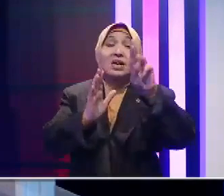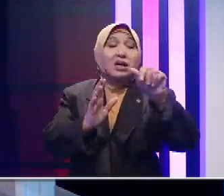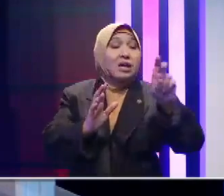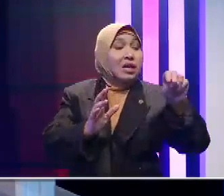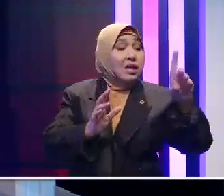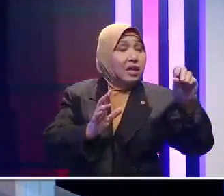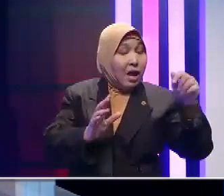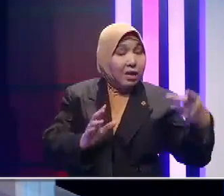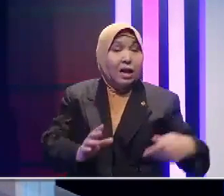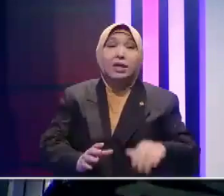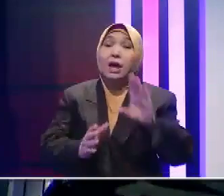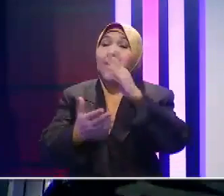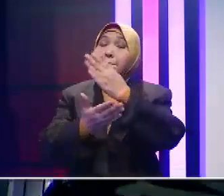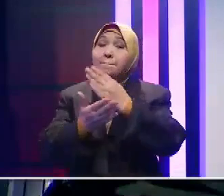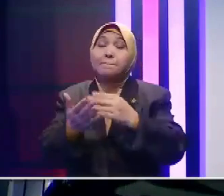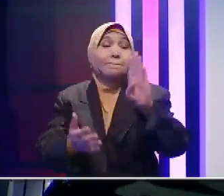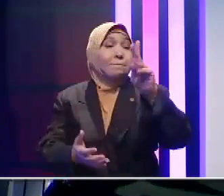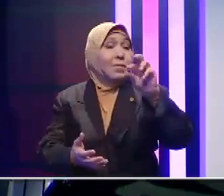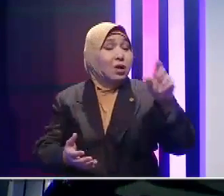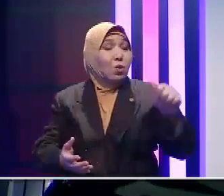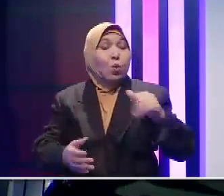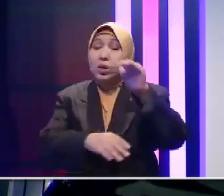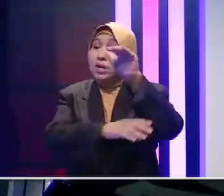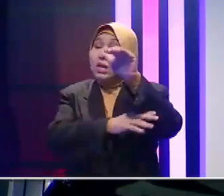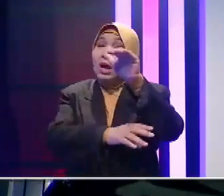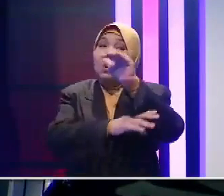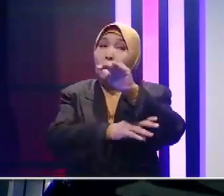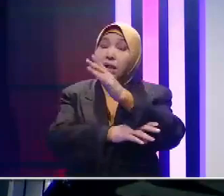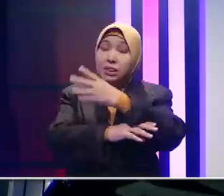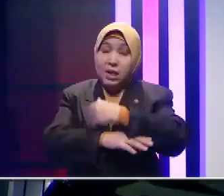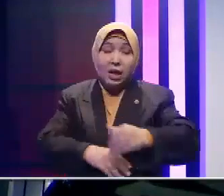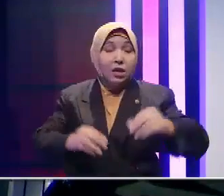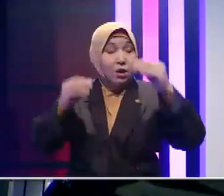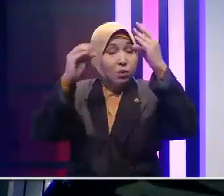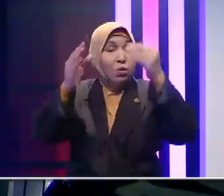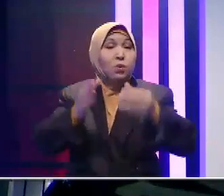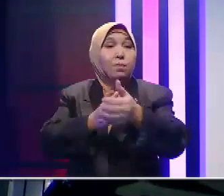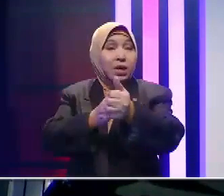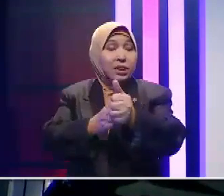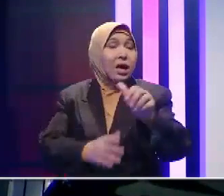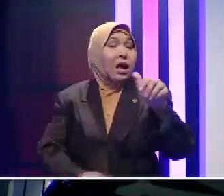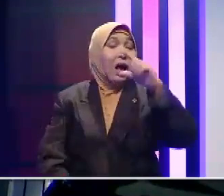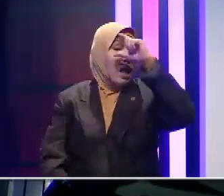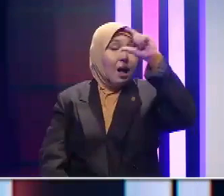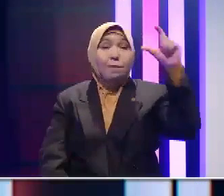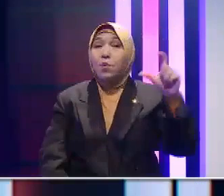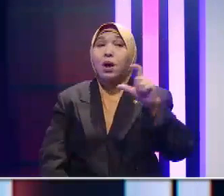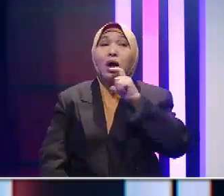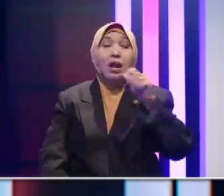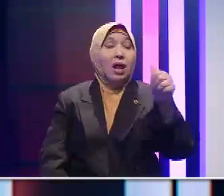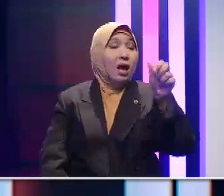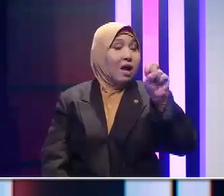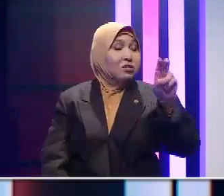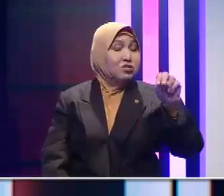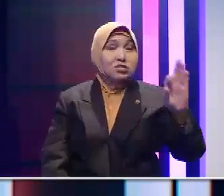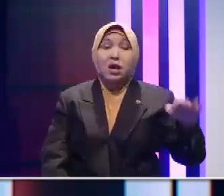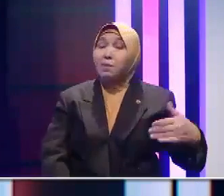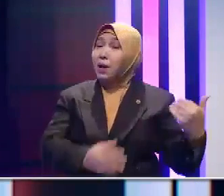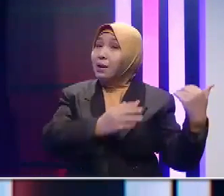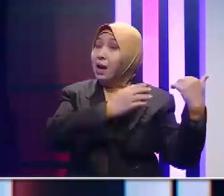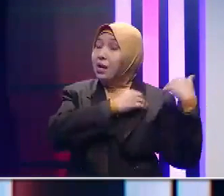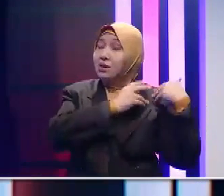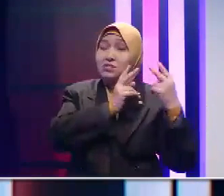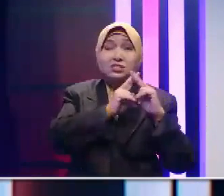Biro Dakwah Perkem Selangor, dan juga guru pembimbing Asnaf Mu'allaf. Masya Allah, ini peranan yang sangat luar